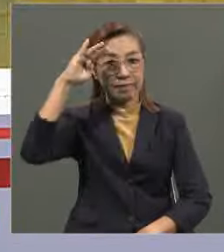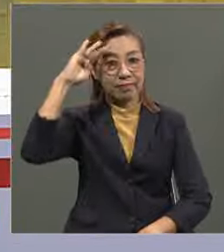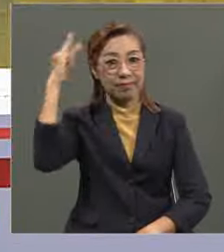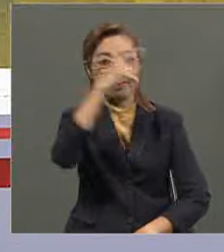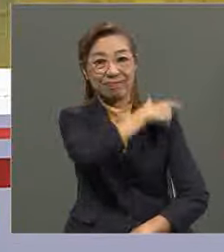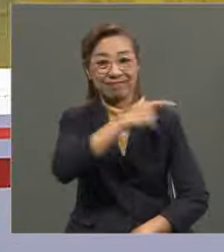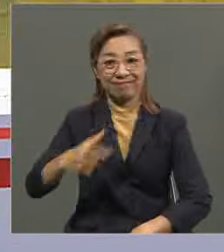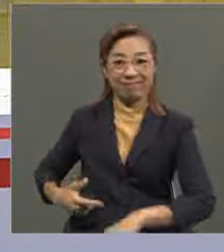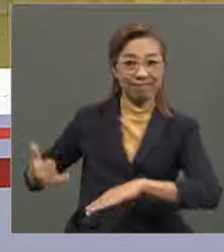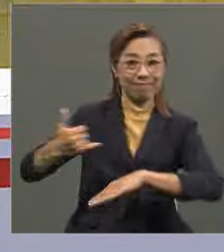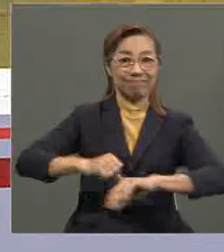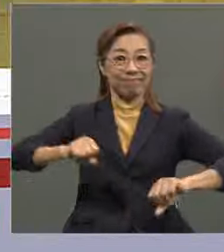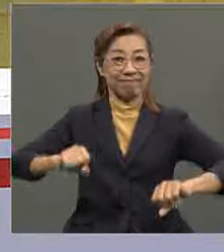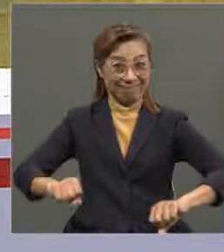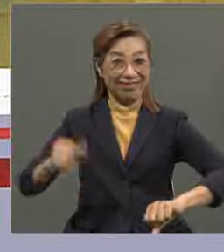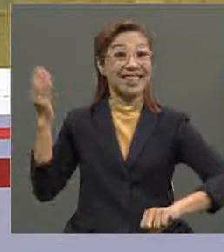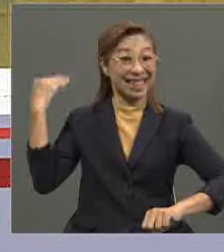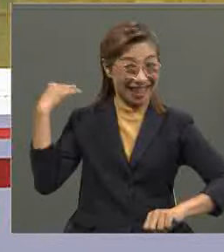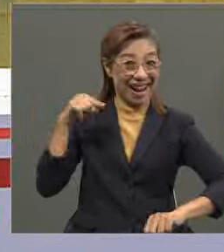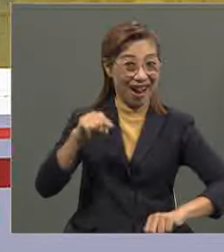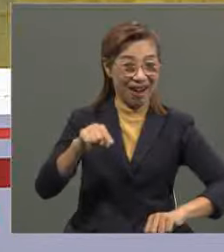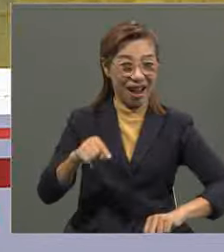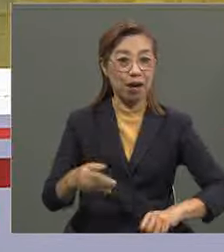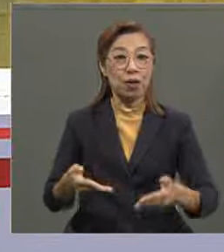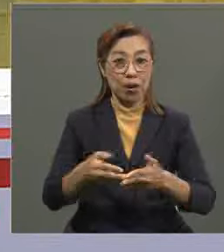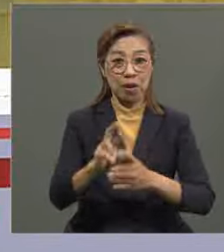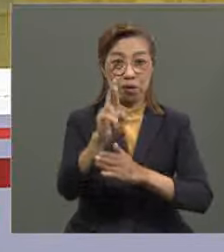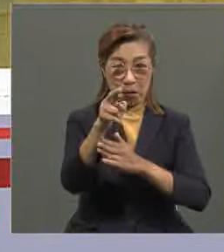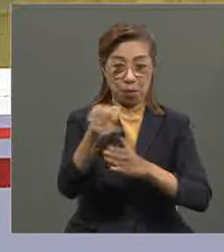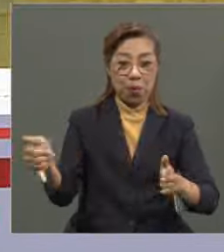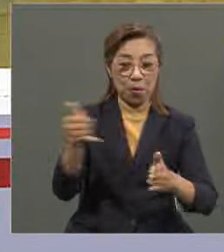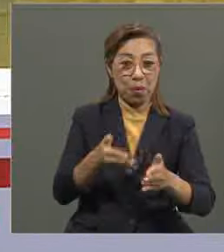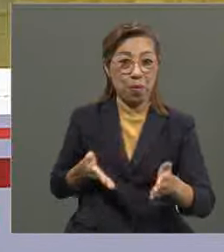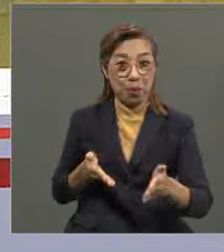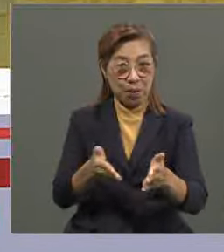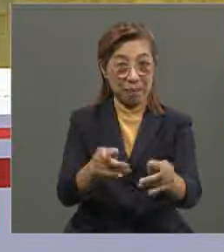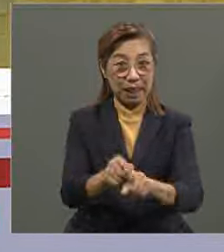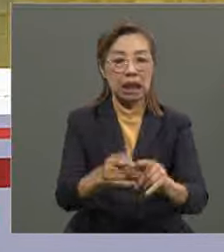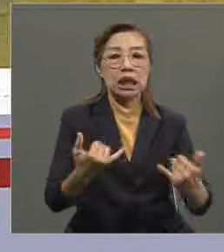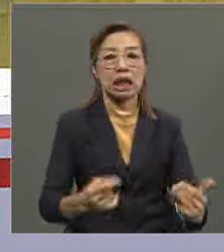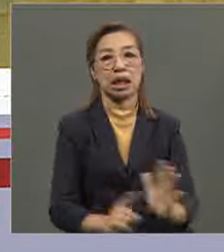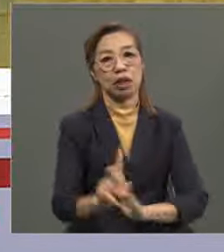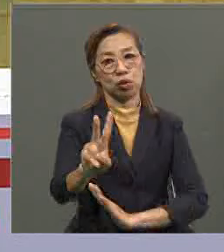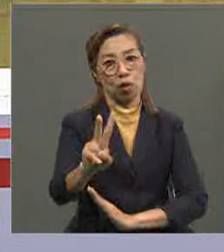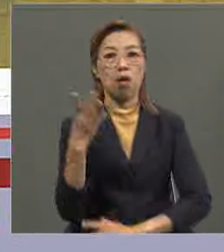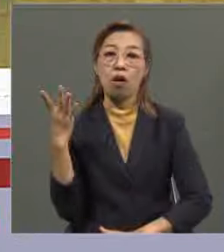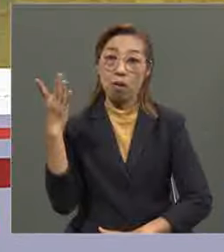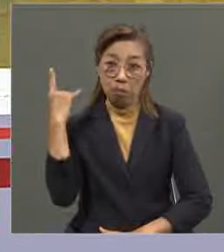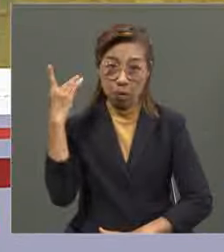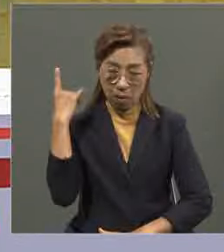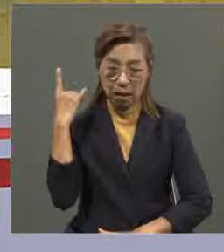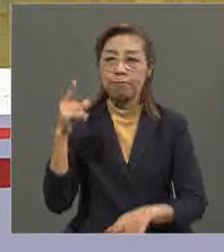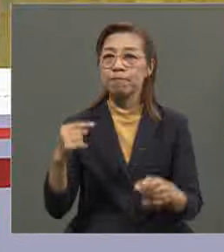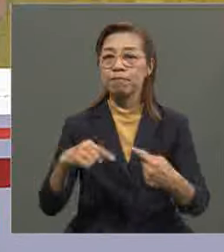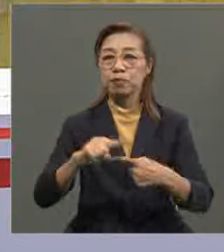ครับเสร็จพระราชดำเนินโดยขบวนพยุหยาตราทางชลมารคและครั้งนี้เป็นครั้งที่สองนะครับเมื่อวานนี้หลังจาก